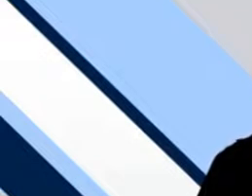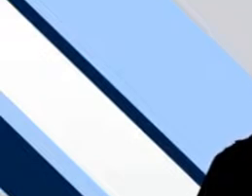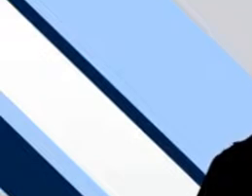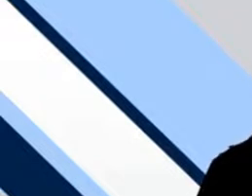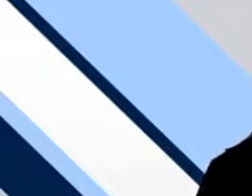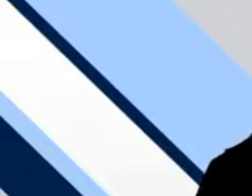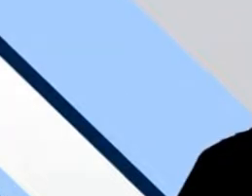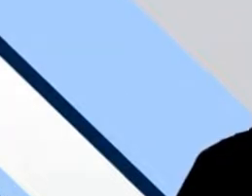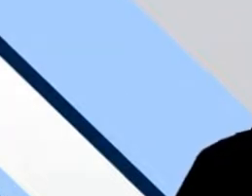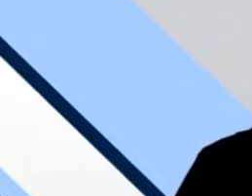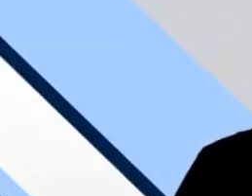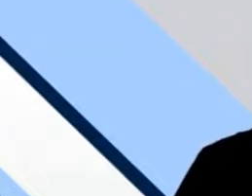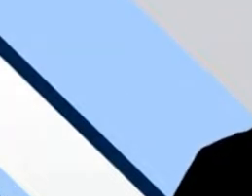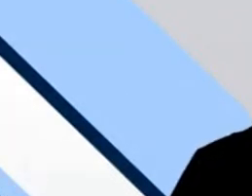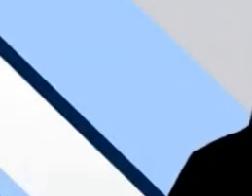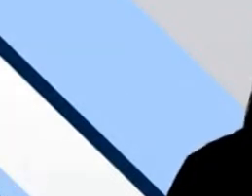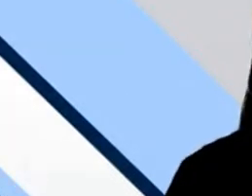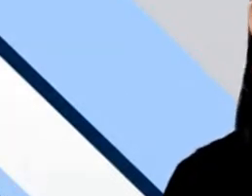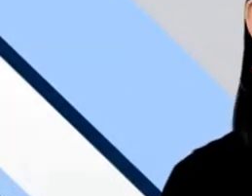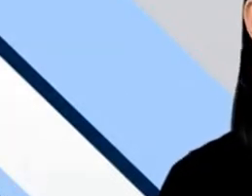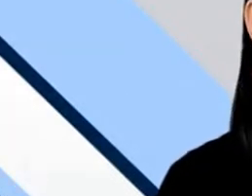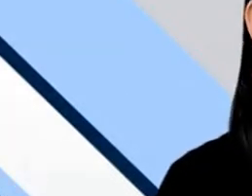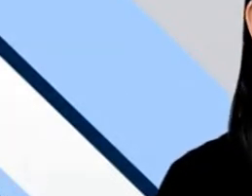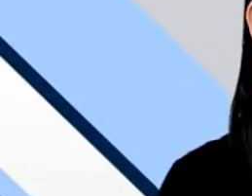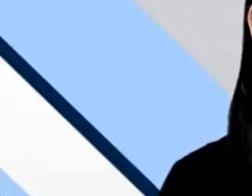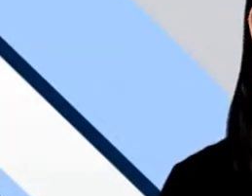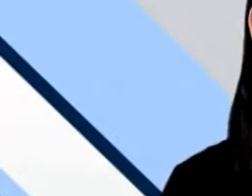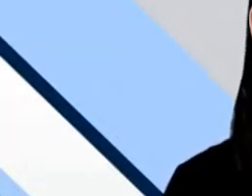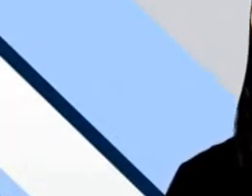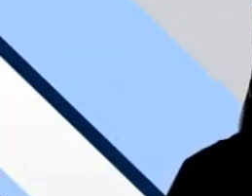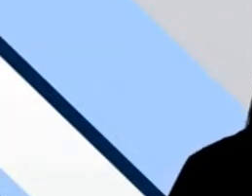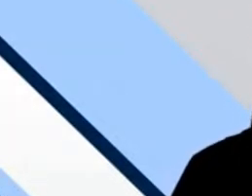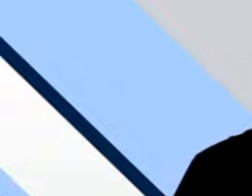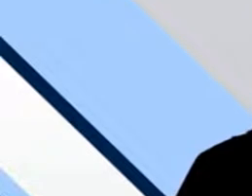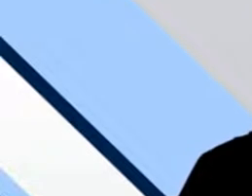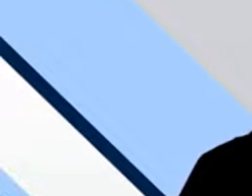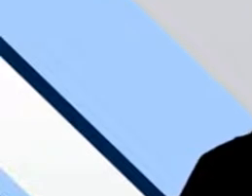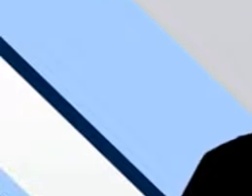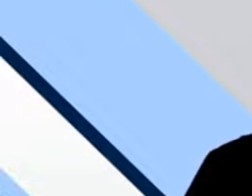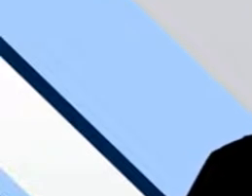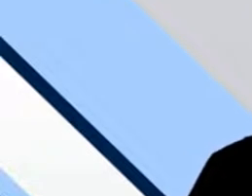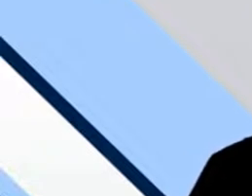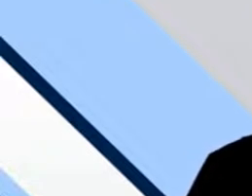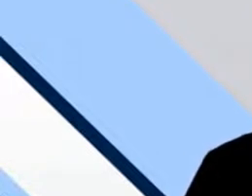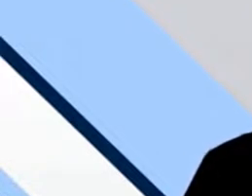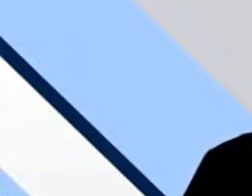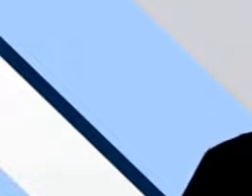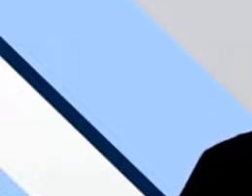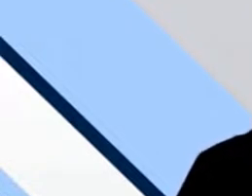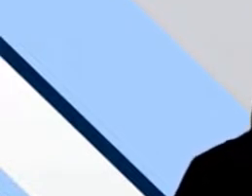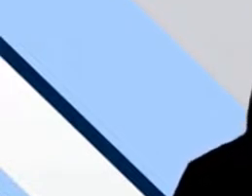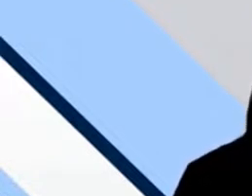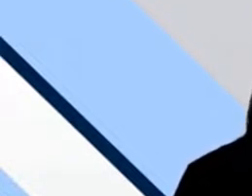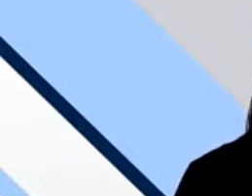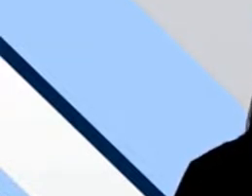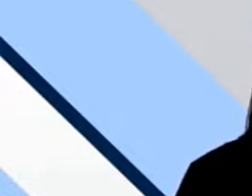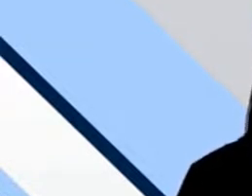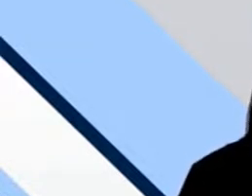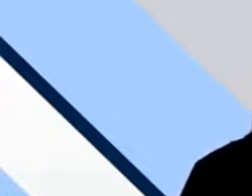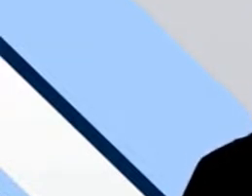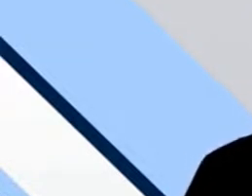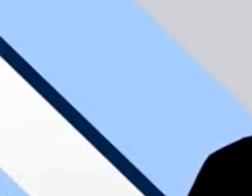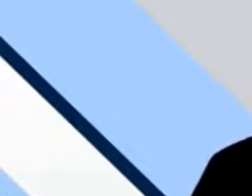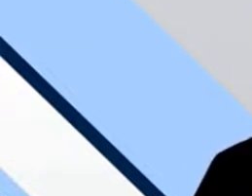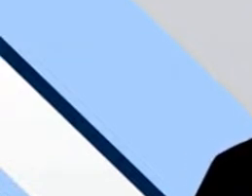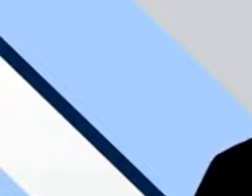hanggang grade 3. Gayun din ay mayroon tayong ALS program at SPED tutorials na makasisigurong